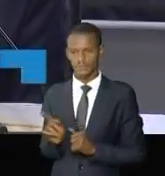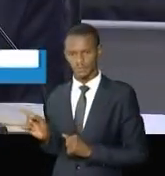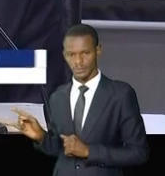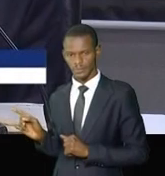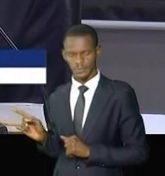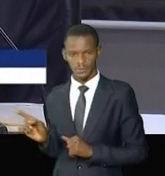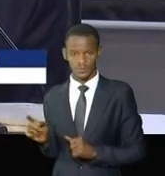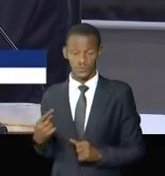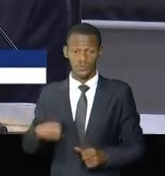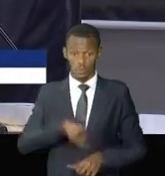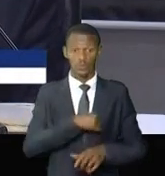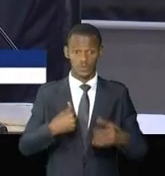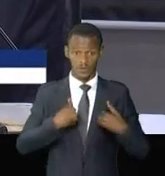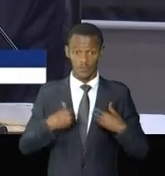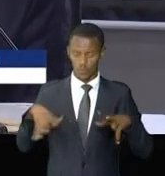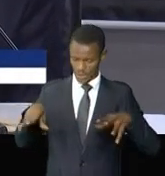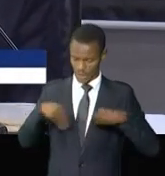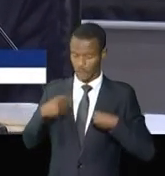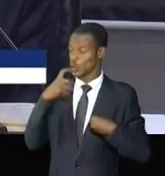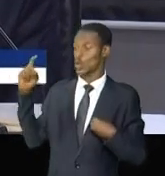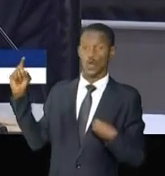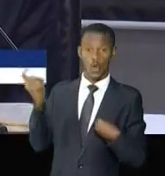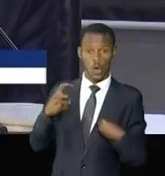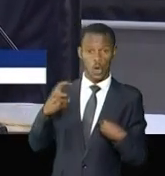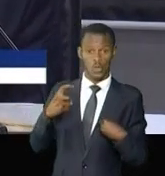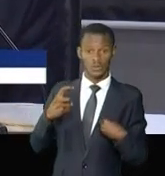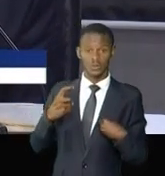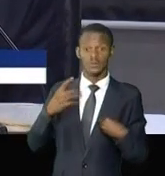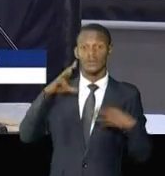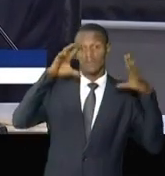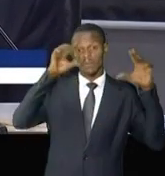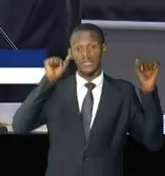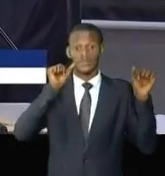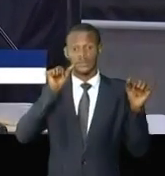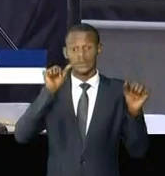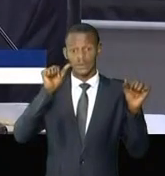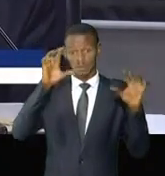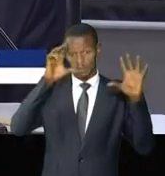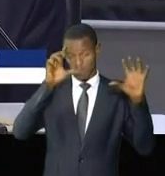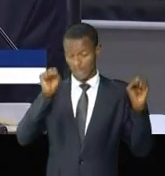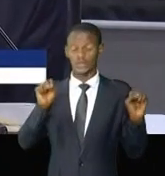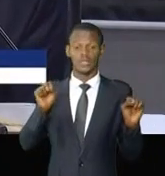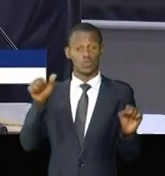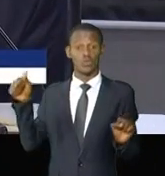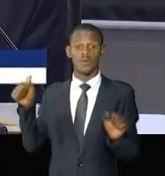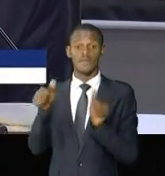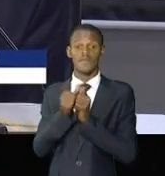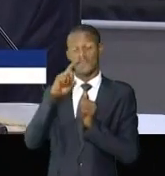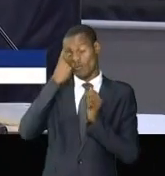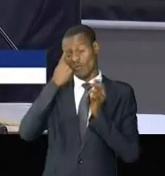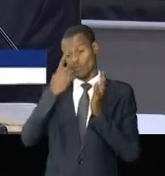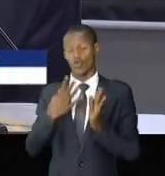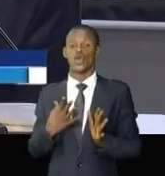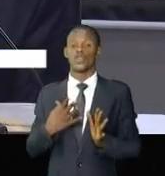congolais et du président de la République d'organiser le premier salon international de l'industrie et